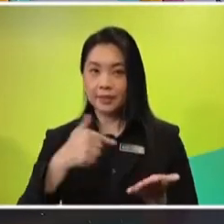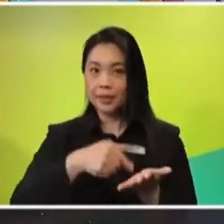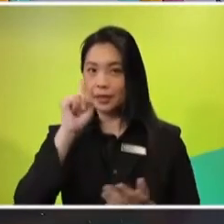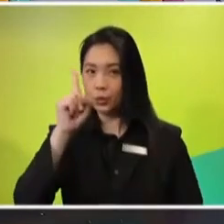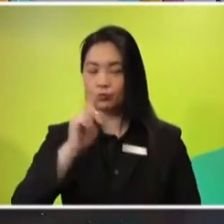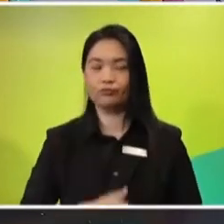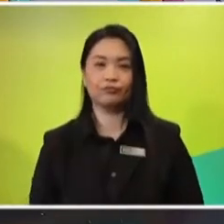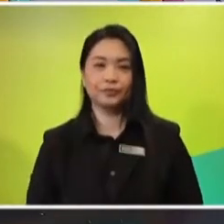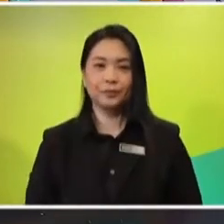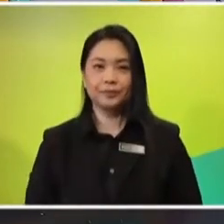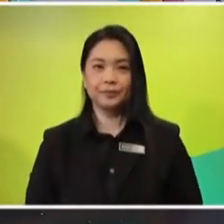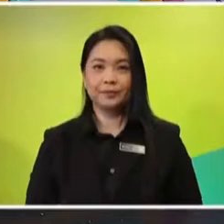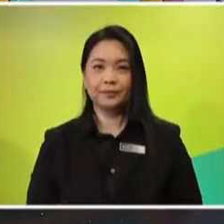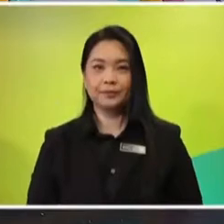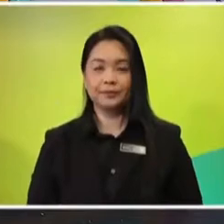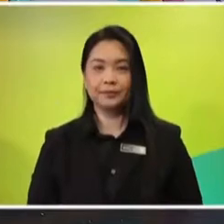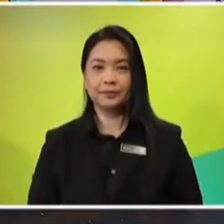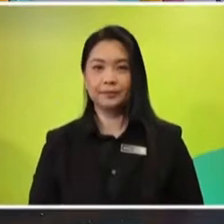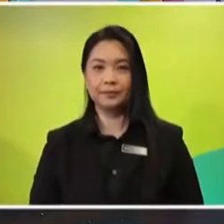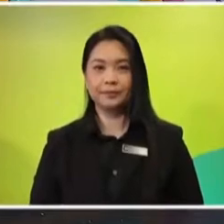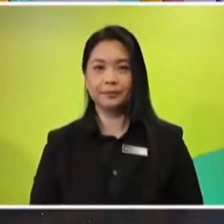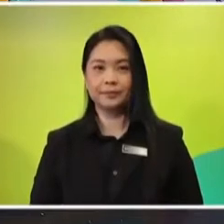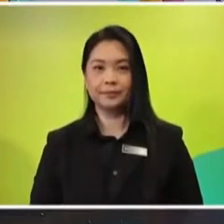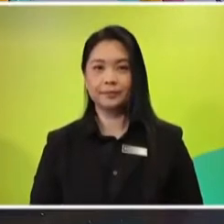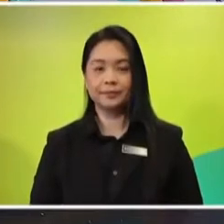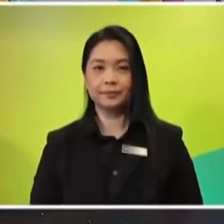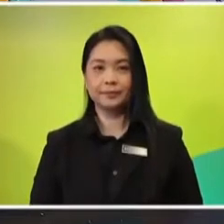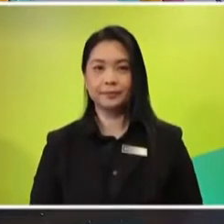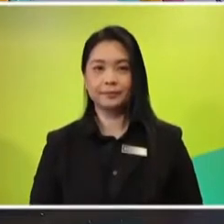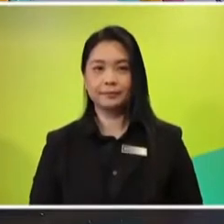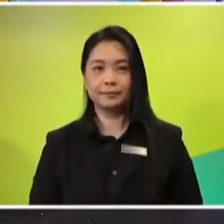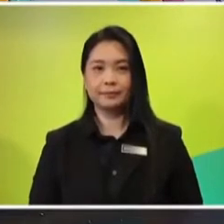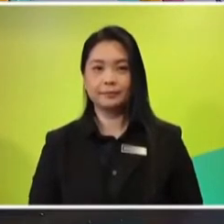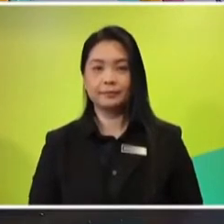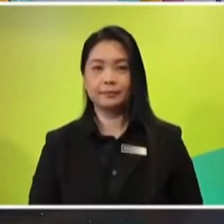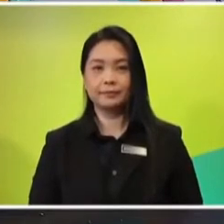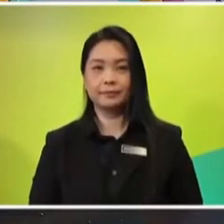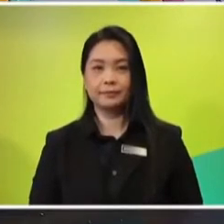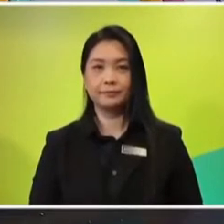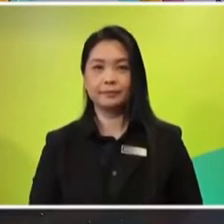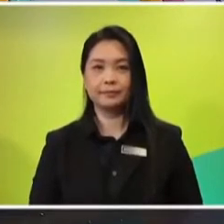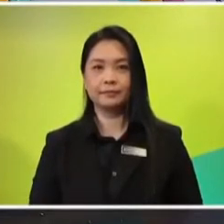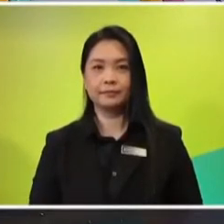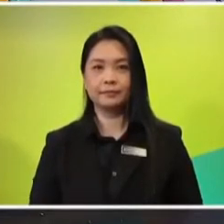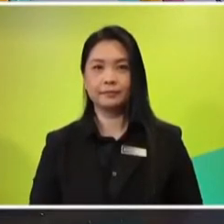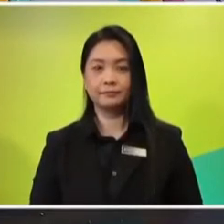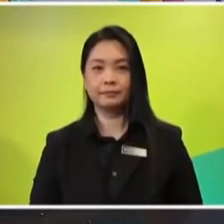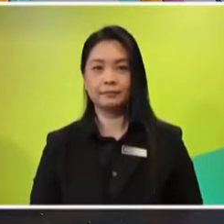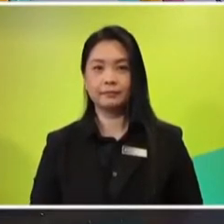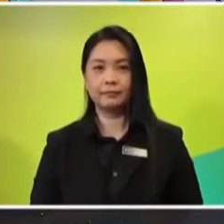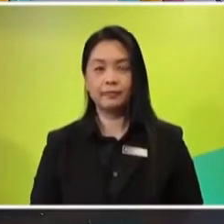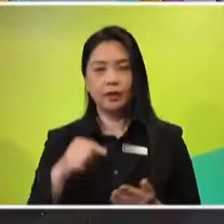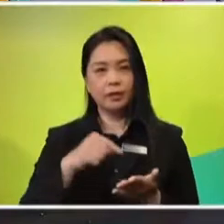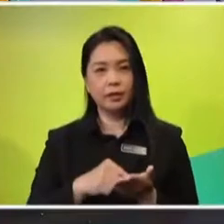lagi satu. Okey, boleh kita tukar, cikgu? Boleh. Okey, terima kasih, cikgu. Alright. Lagi satu. Ini macam